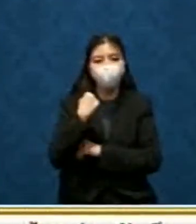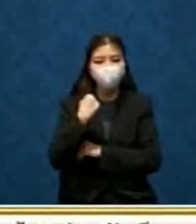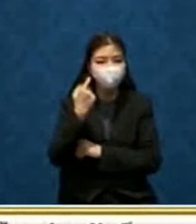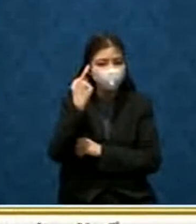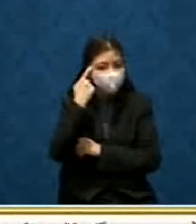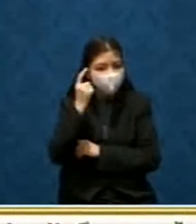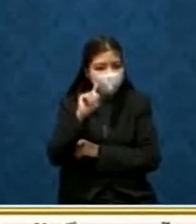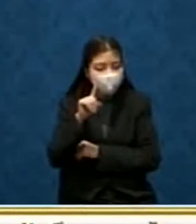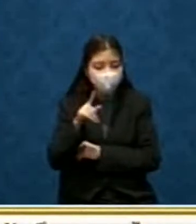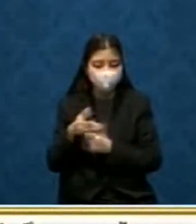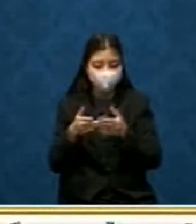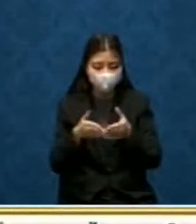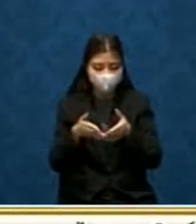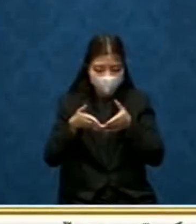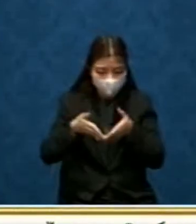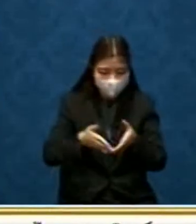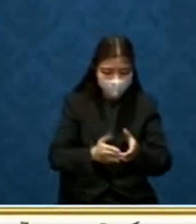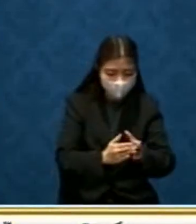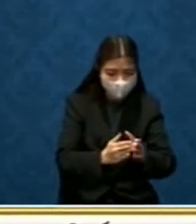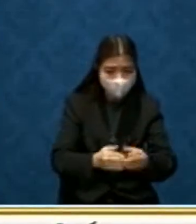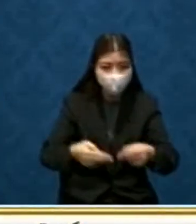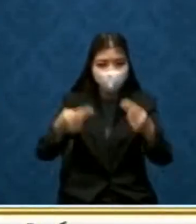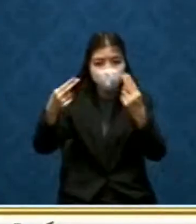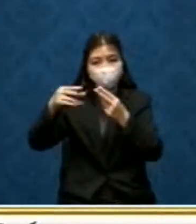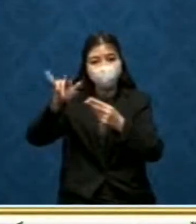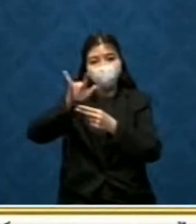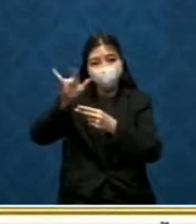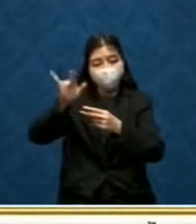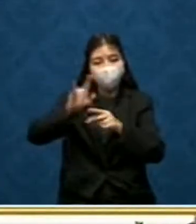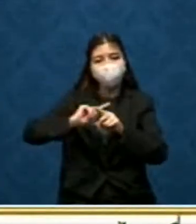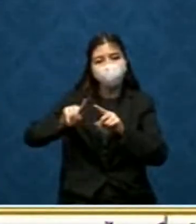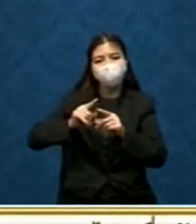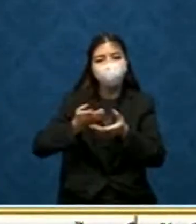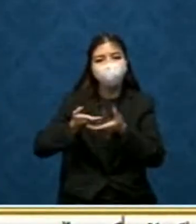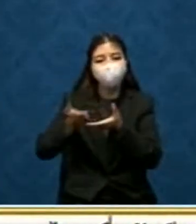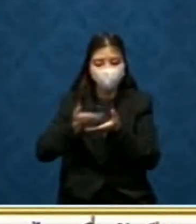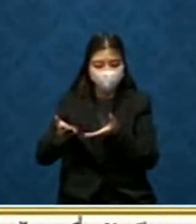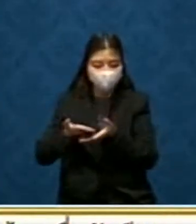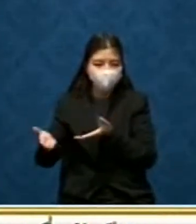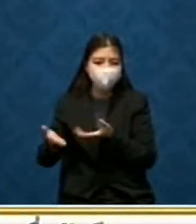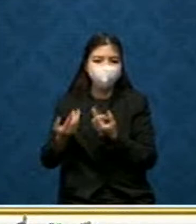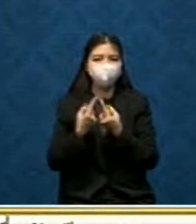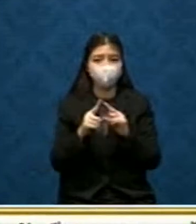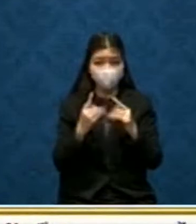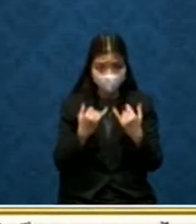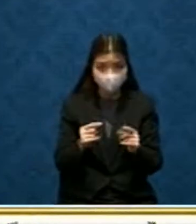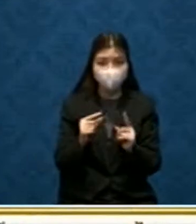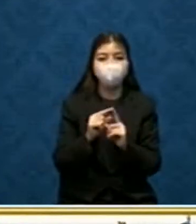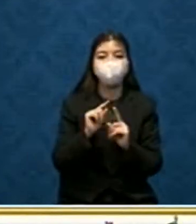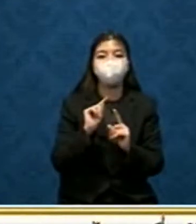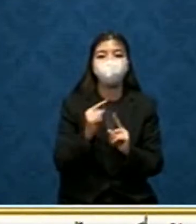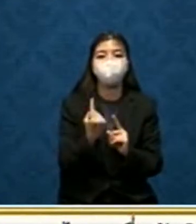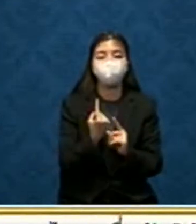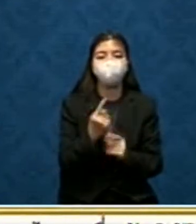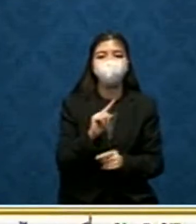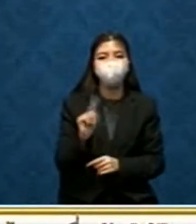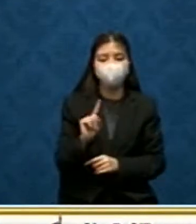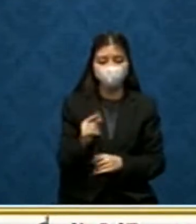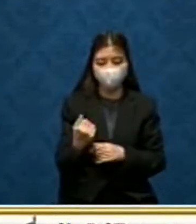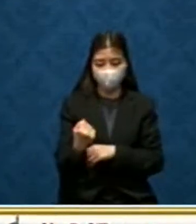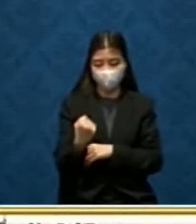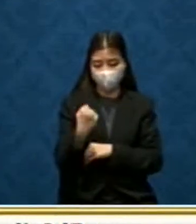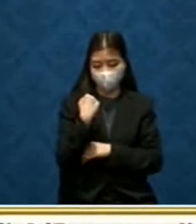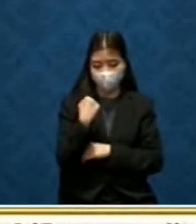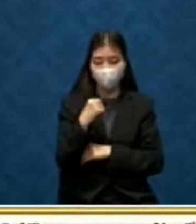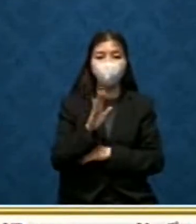ร์ฟเพราะคิดวเขาจะมารบ แต่ความมนคงในบริบทใหม่ของโลกมัคืออะไรวามมั่น